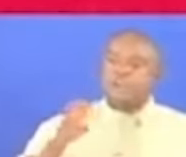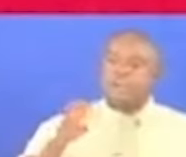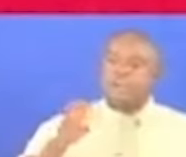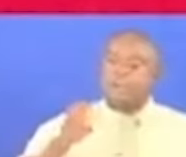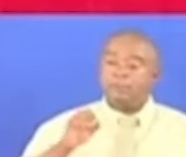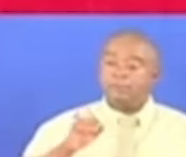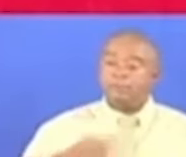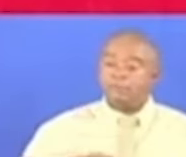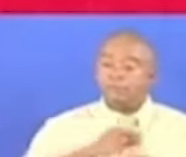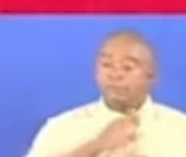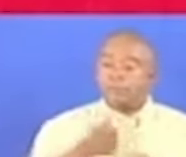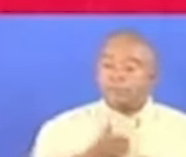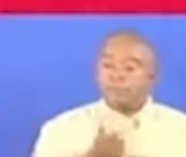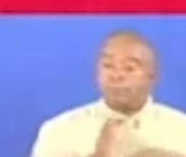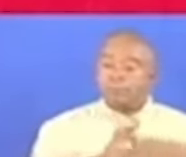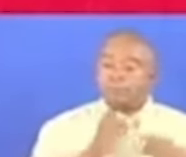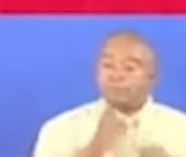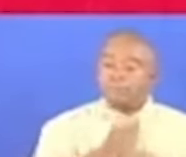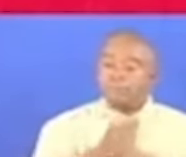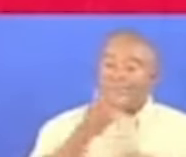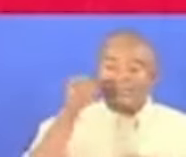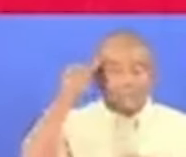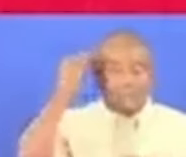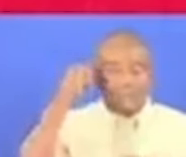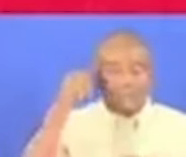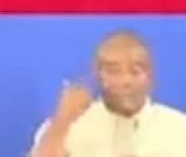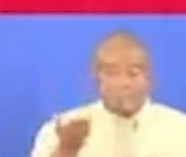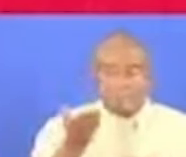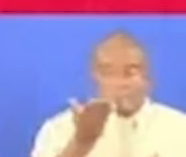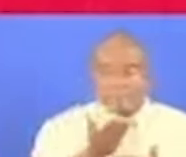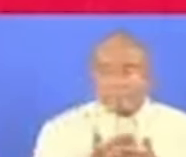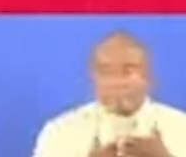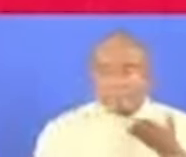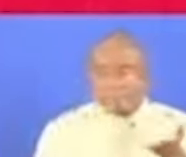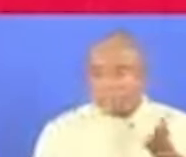dhati katika kuf ny Kazi na maoni na